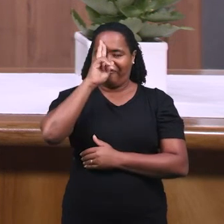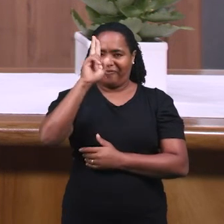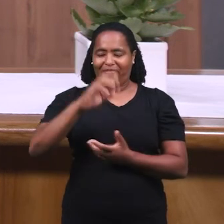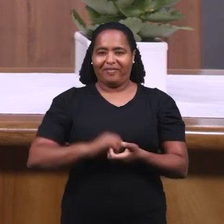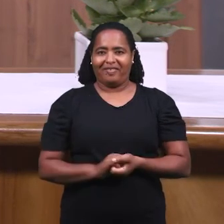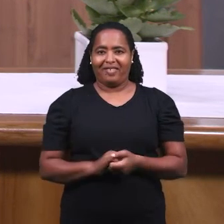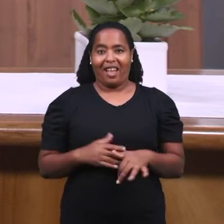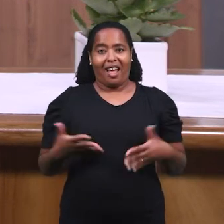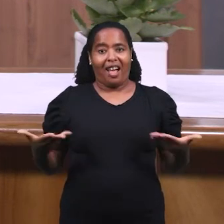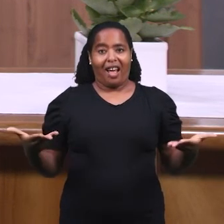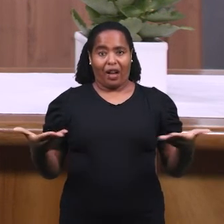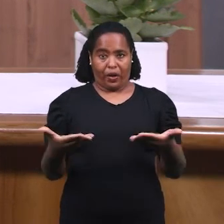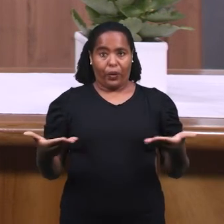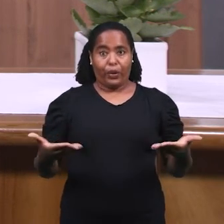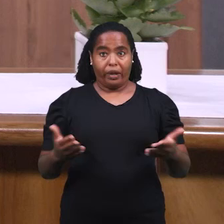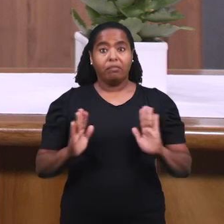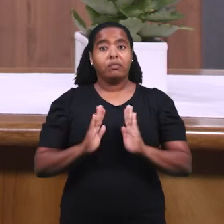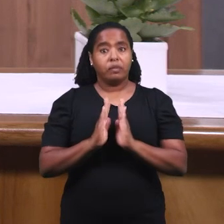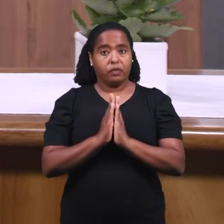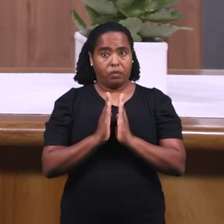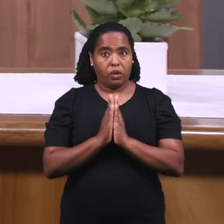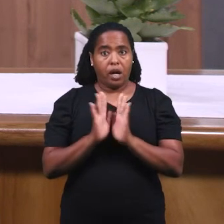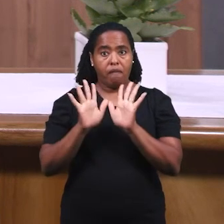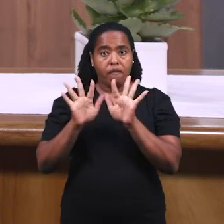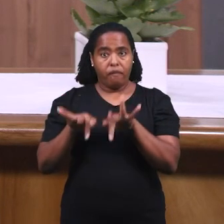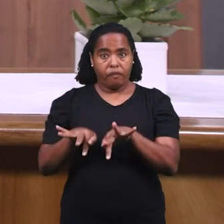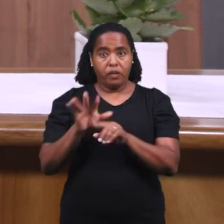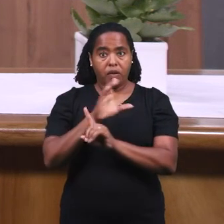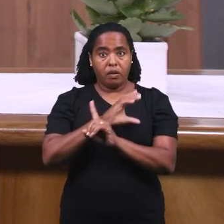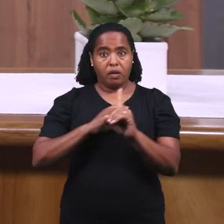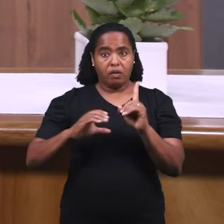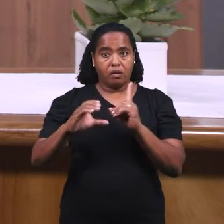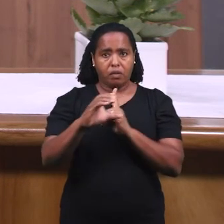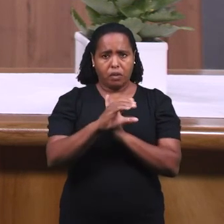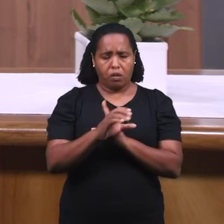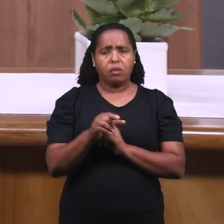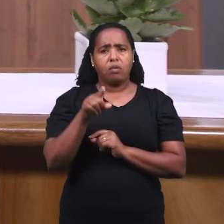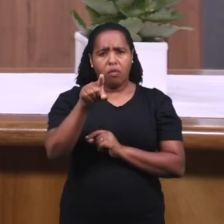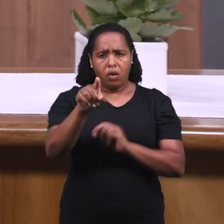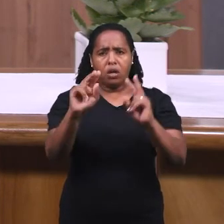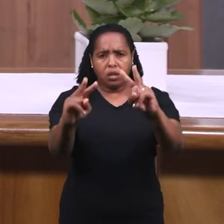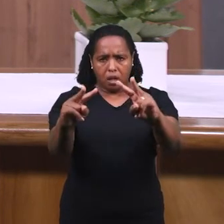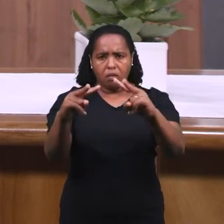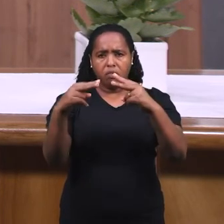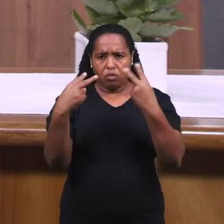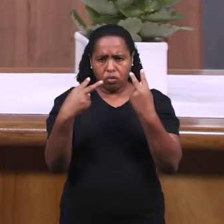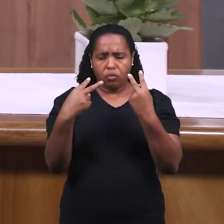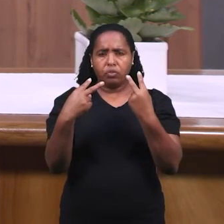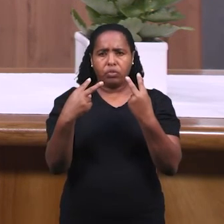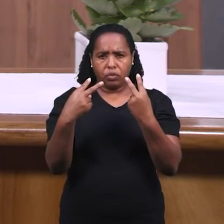Господу. Давайте мы помолимся сейчас в заключение этого богослужения.